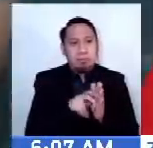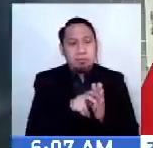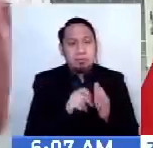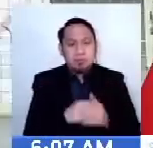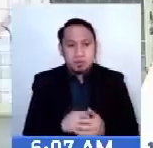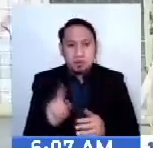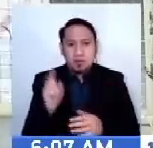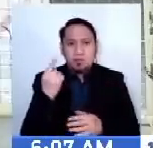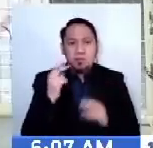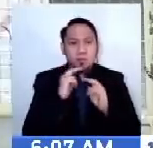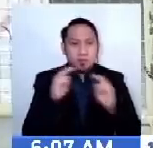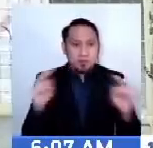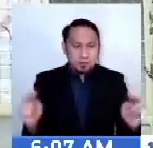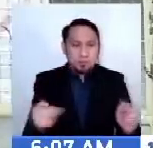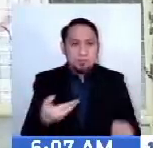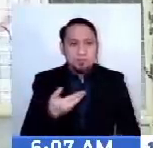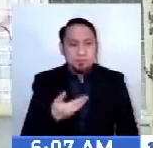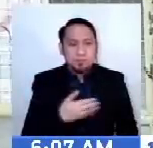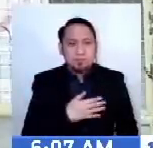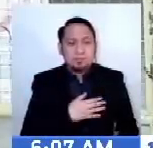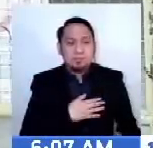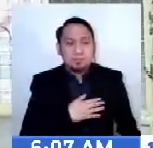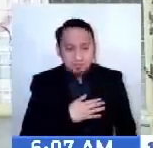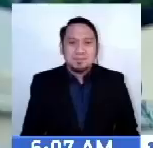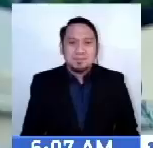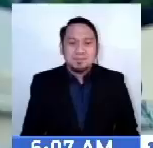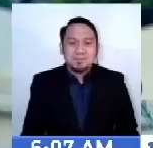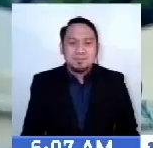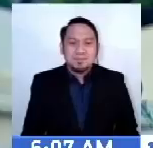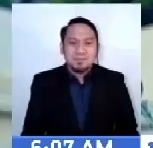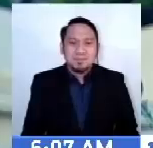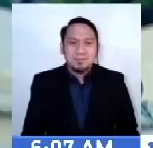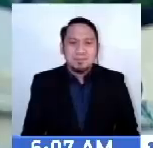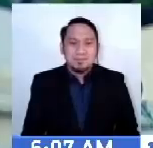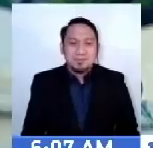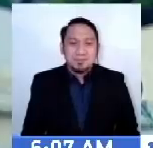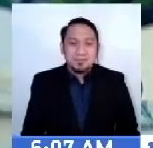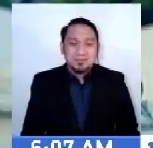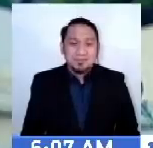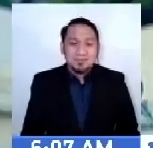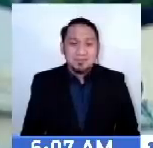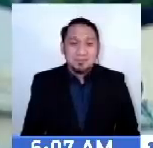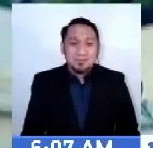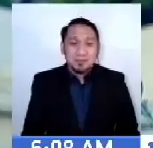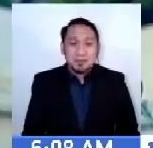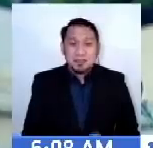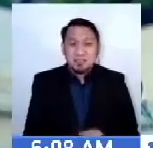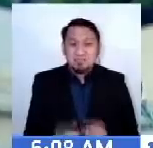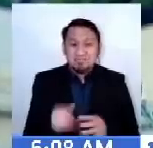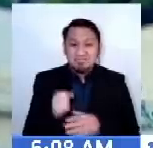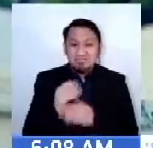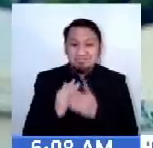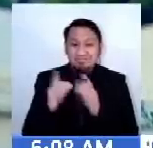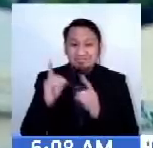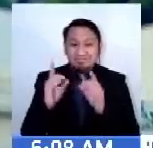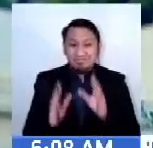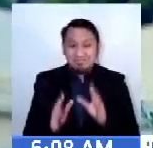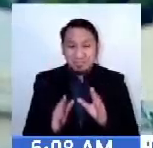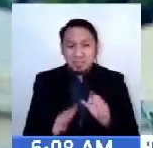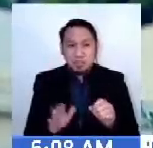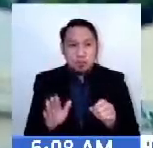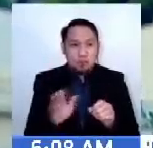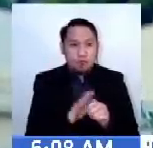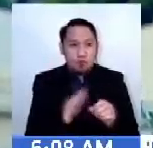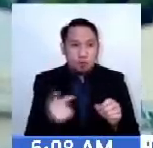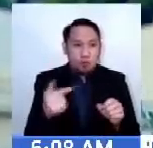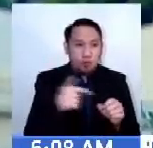sa Quezon City. Ako po si James Agustin Bumpuso para sa Pilipino. Nagpa-full tank na ang ilang motorista matapos mabalitaan ang nakaambang oil price